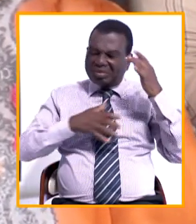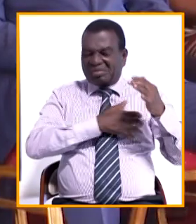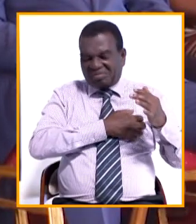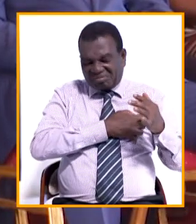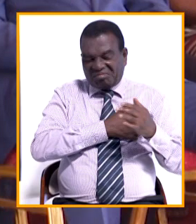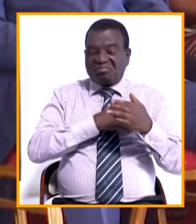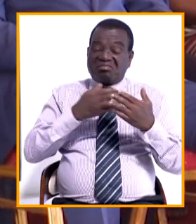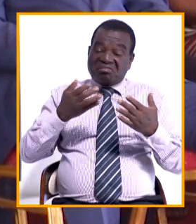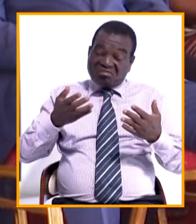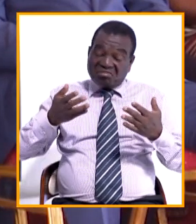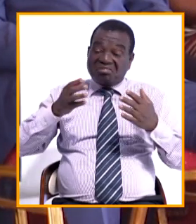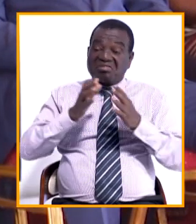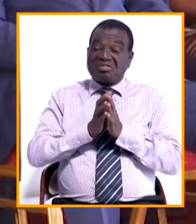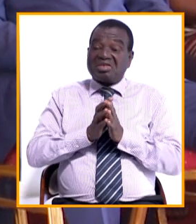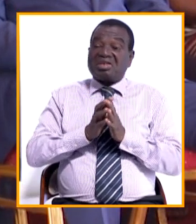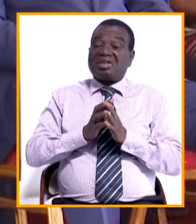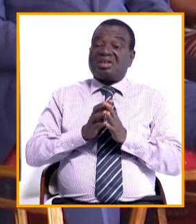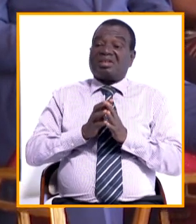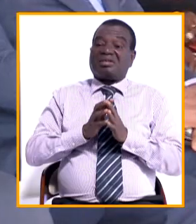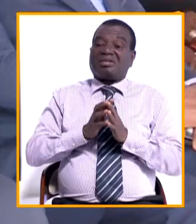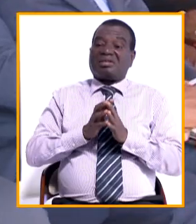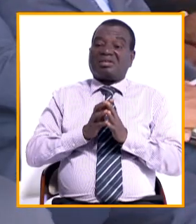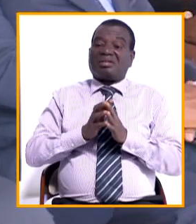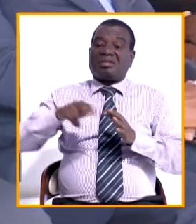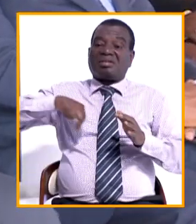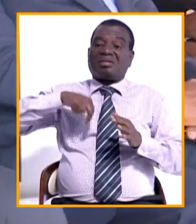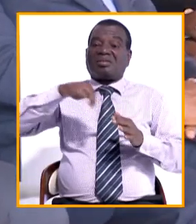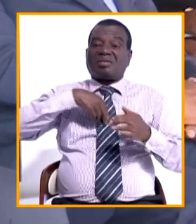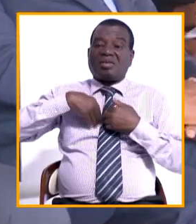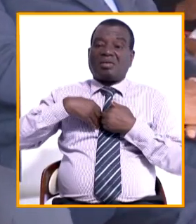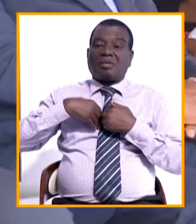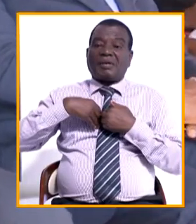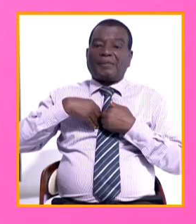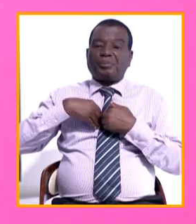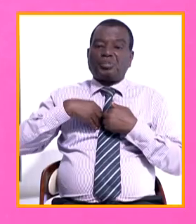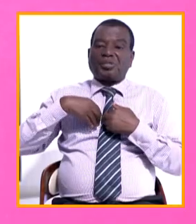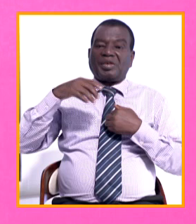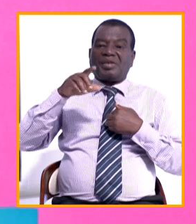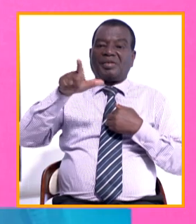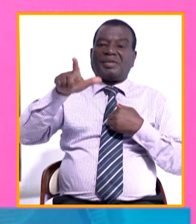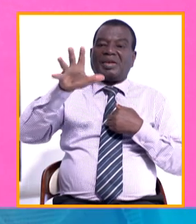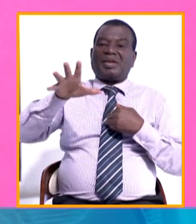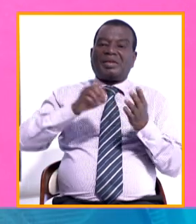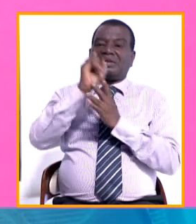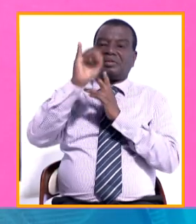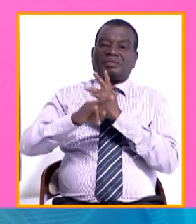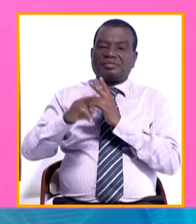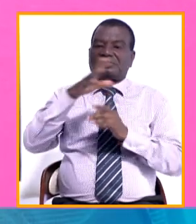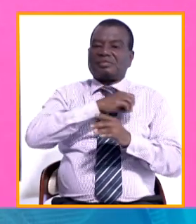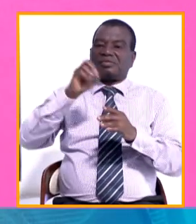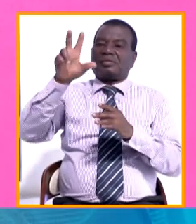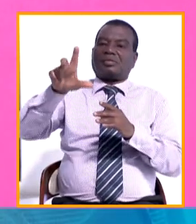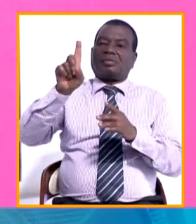de 25% de décès liés au cancer du sein. Nous avons traité entre le 25 janvier 2018 et le